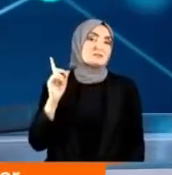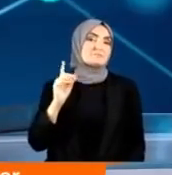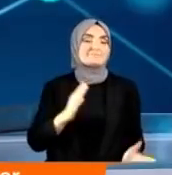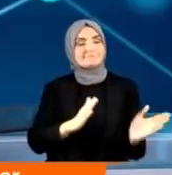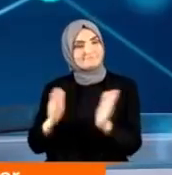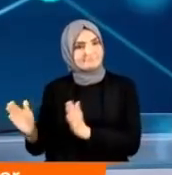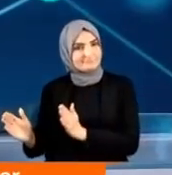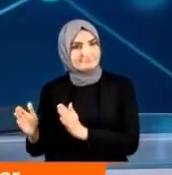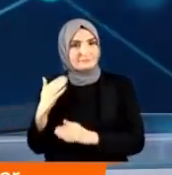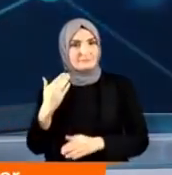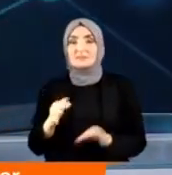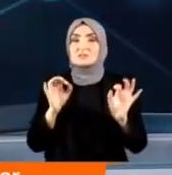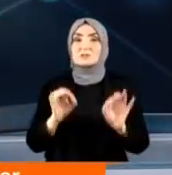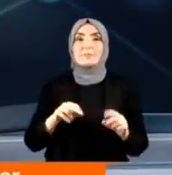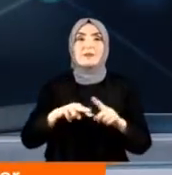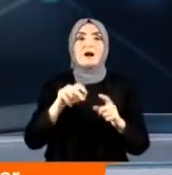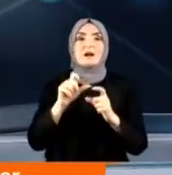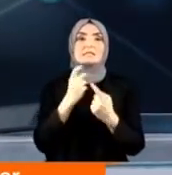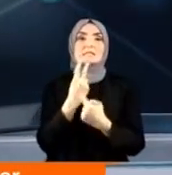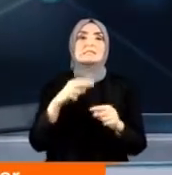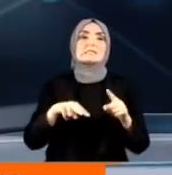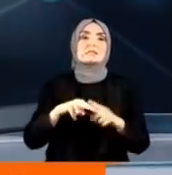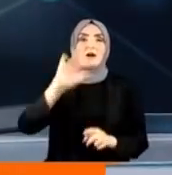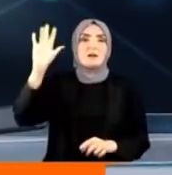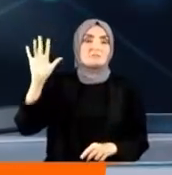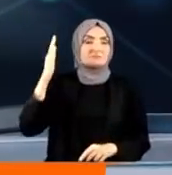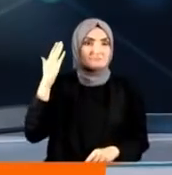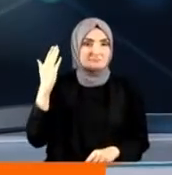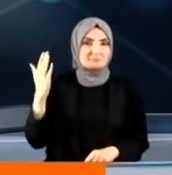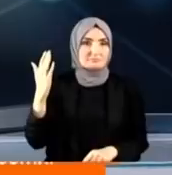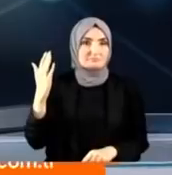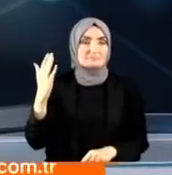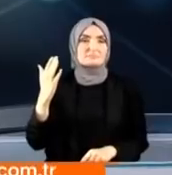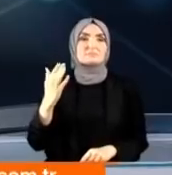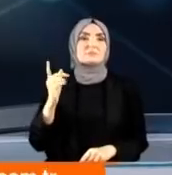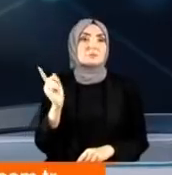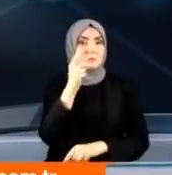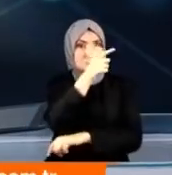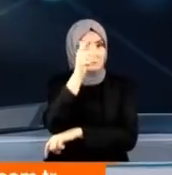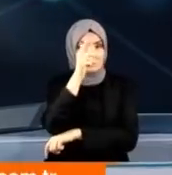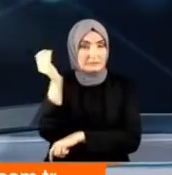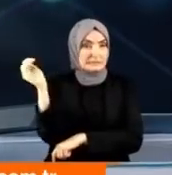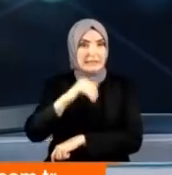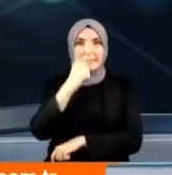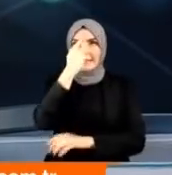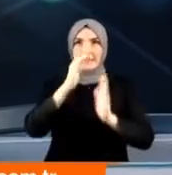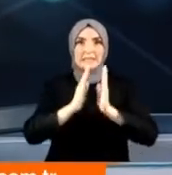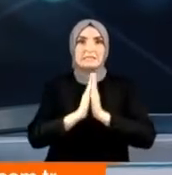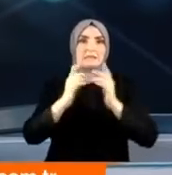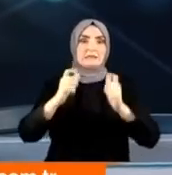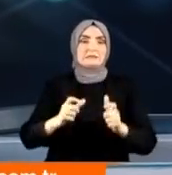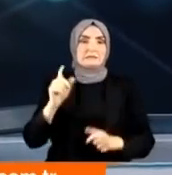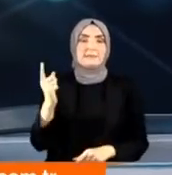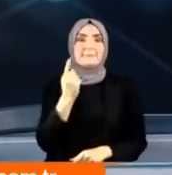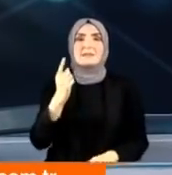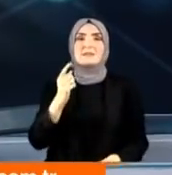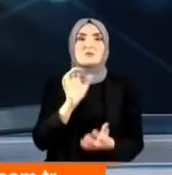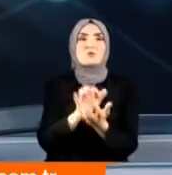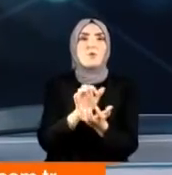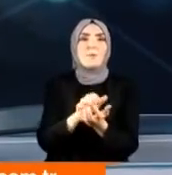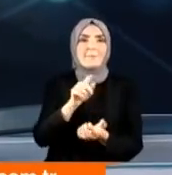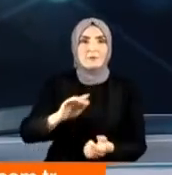Afrika'dan Asya'ya gidelim. Eşine az rastlanır bir görüntü geldi bugün. Kayıt Hindistan'dan. Bir köpek çocuğa saldırdı.